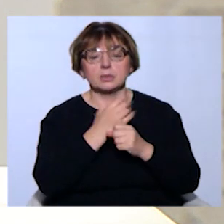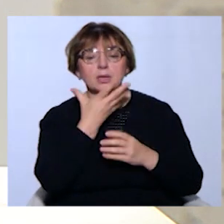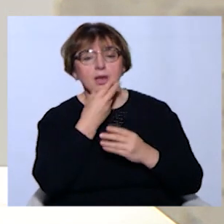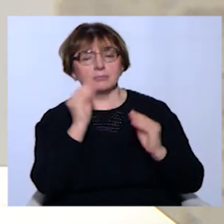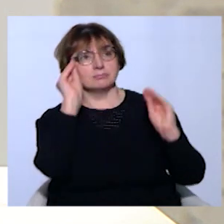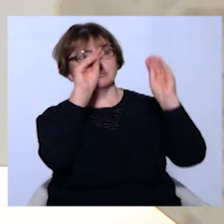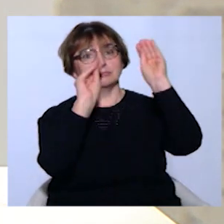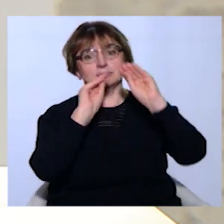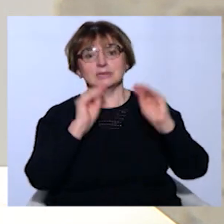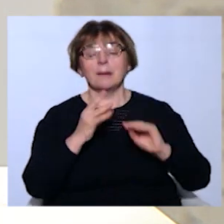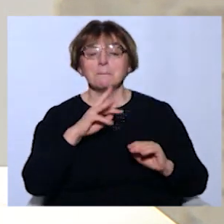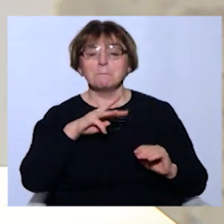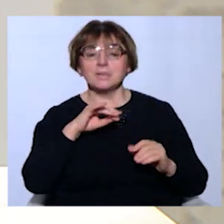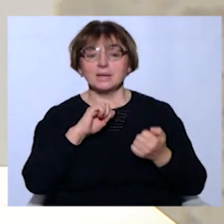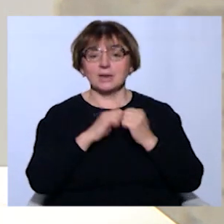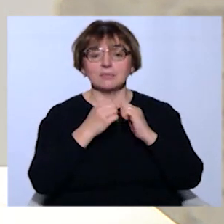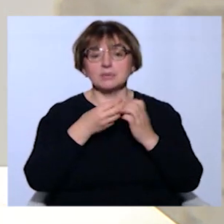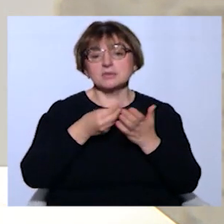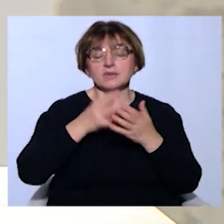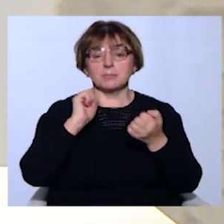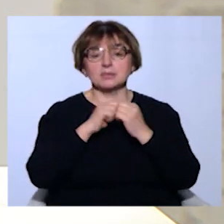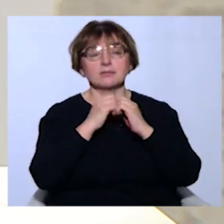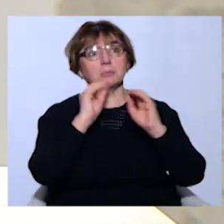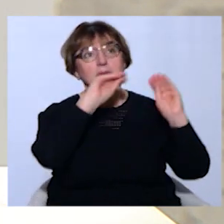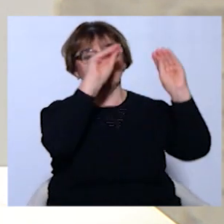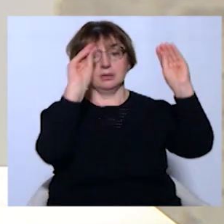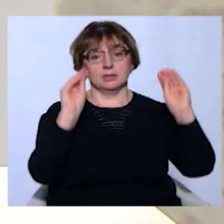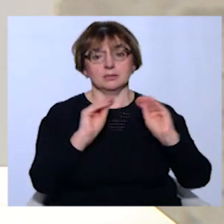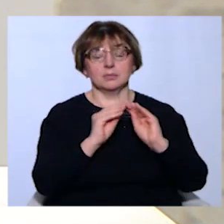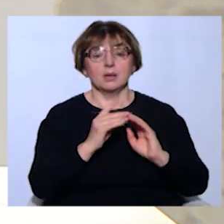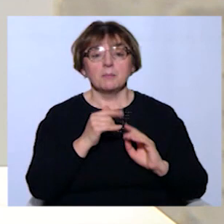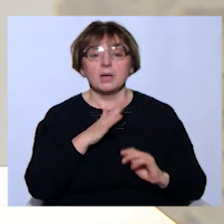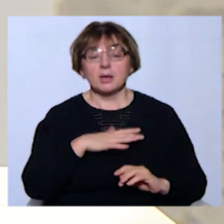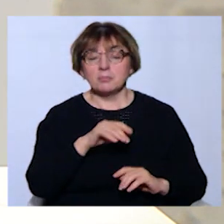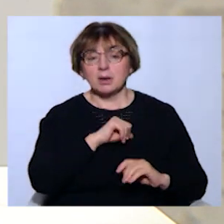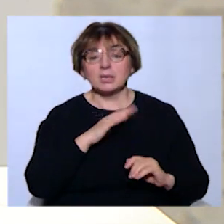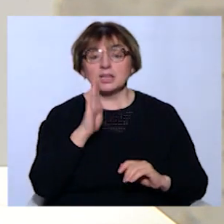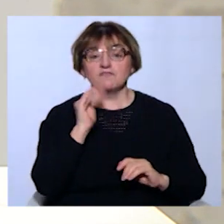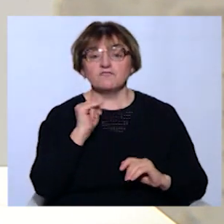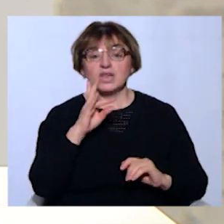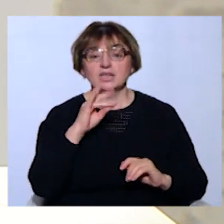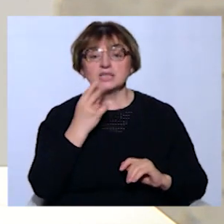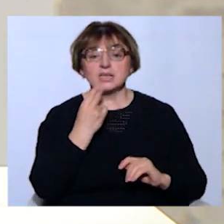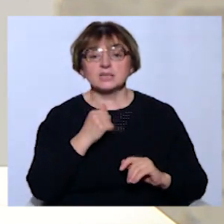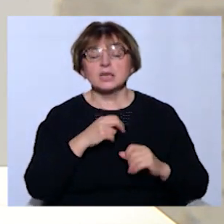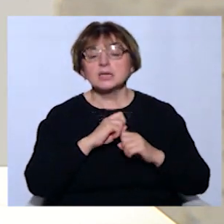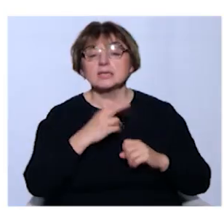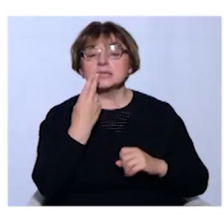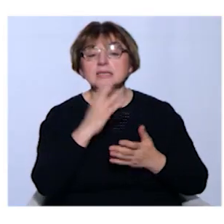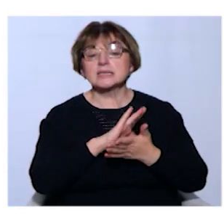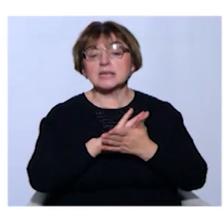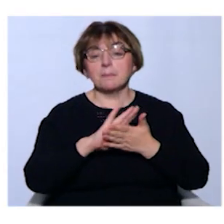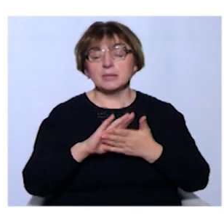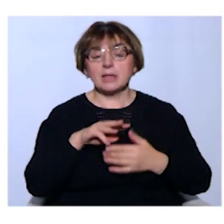არიან ზოგიერთი მინერალებით, მაგრამ ძირითადად ქანებით არიან აგებული. აი მაგალითად, ვენეციაში წმინდა მარკუსის